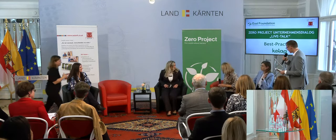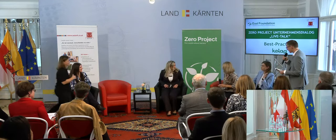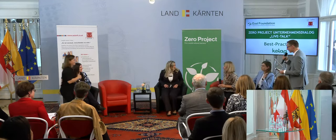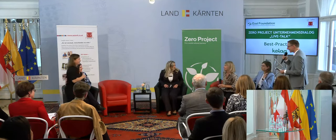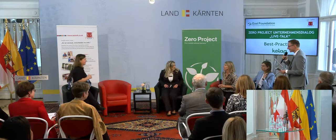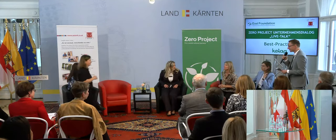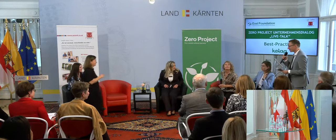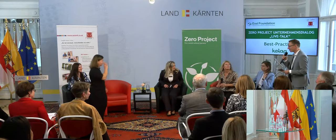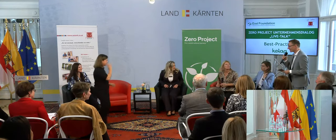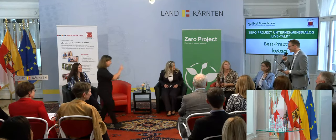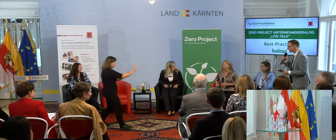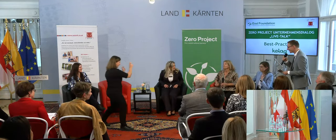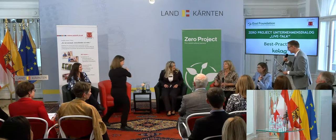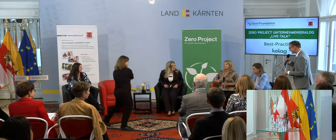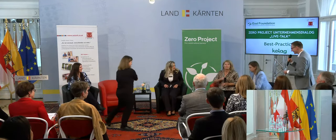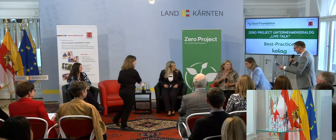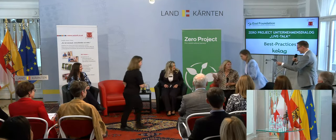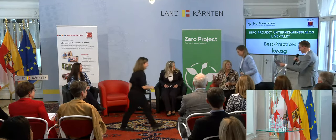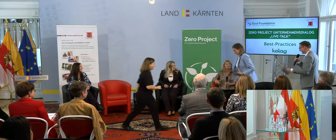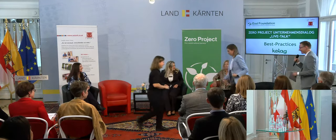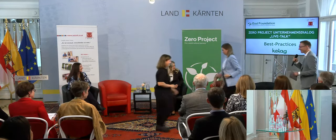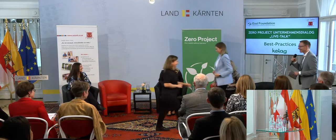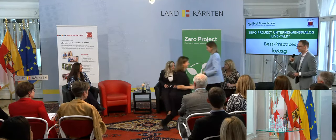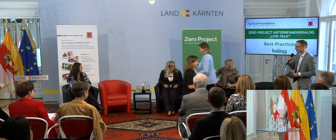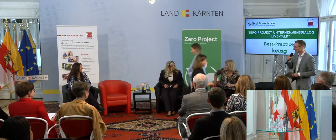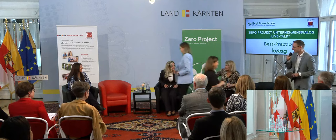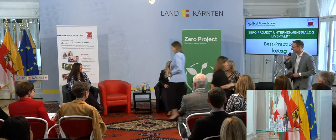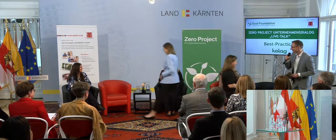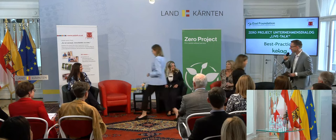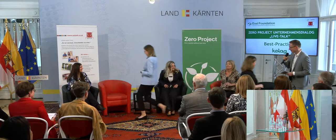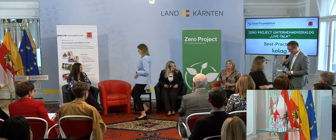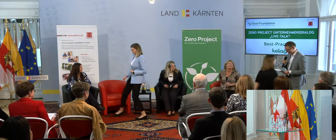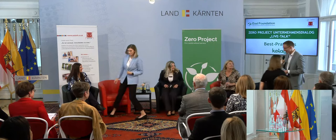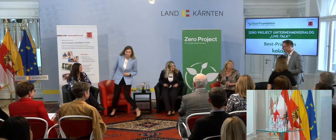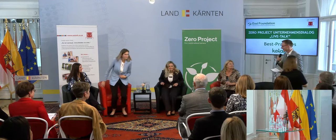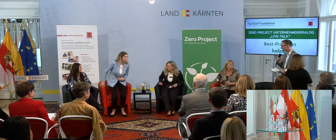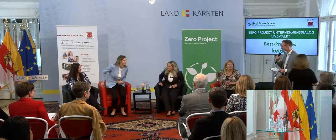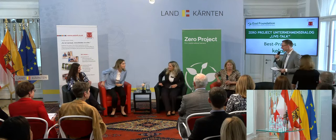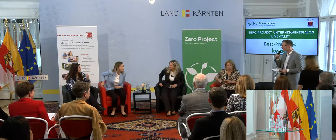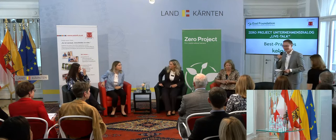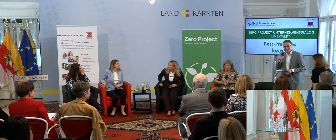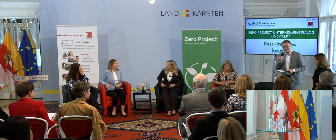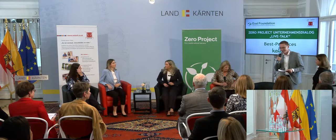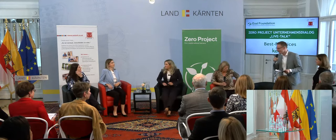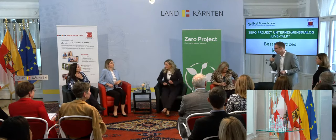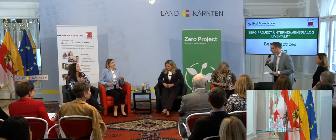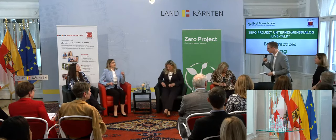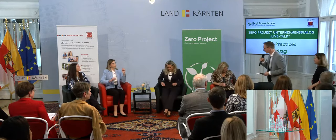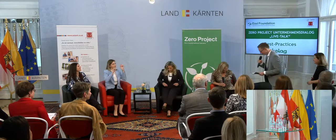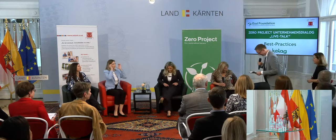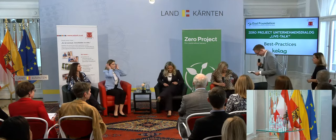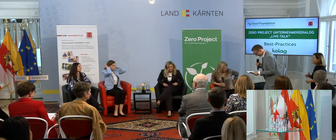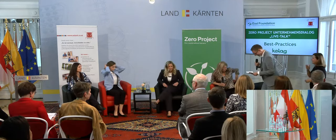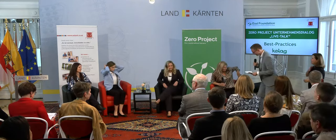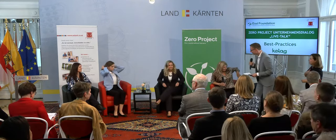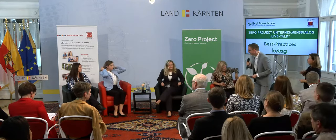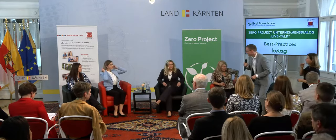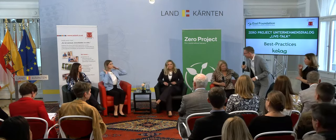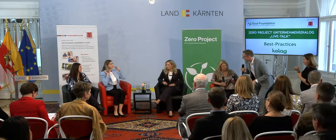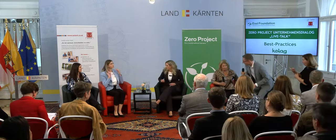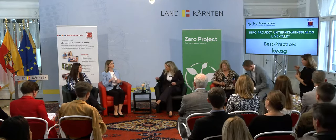Darf man kurz vielleicht noch umsetzen? Genau. Tun wir uns leichter mit der Übersetzung, weil ich möchte gerne gleich mit der Frau Hobel beginnen.